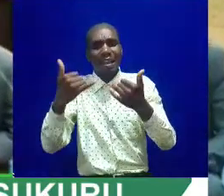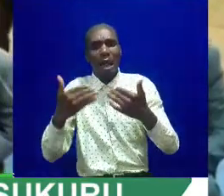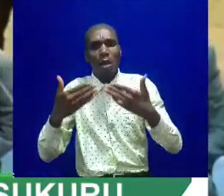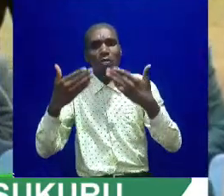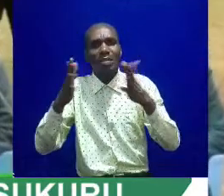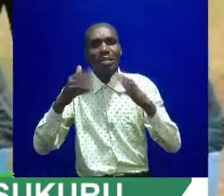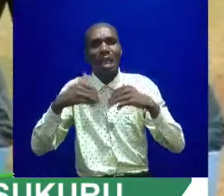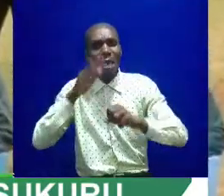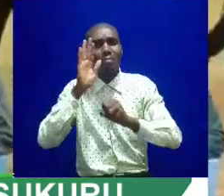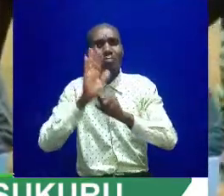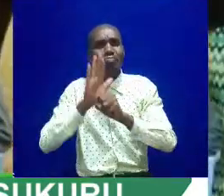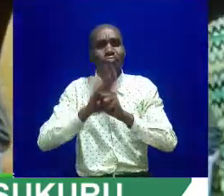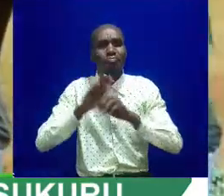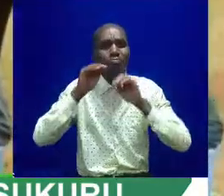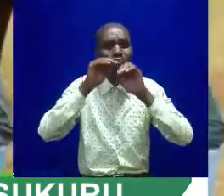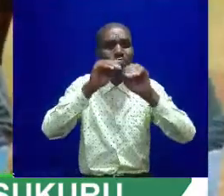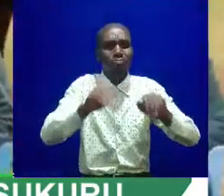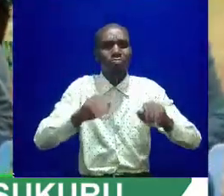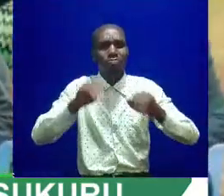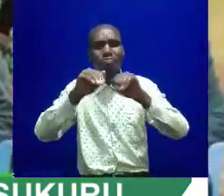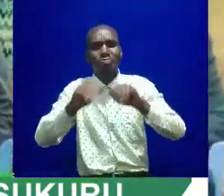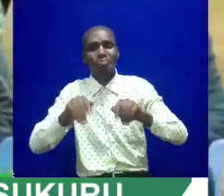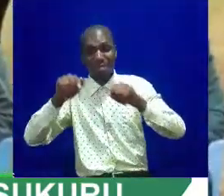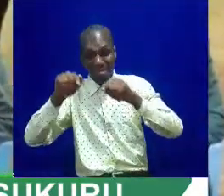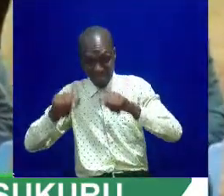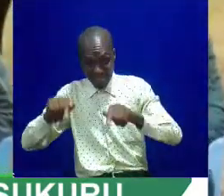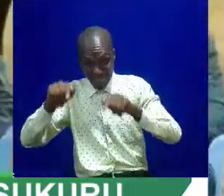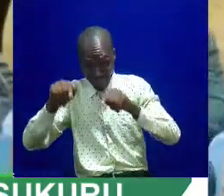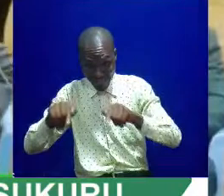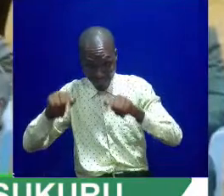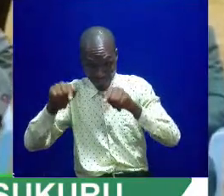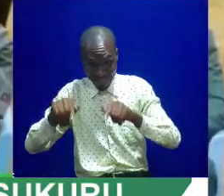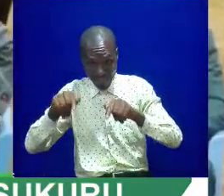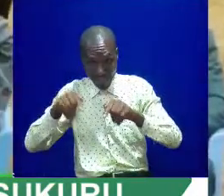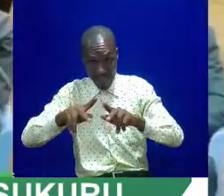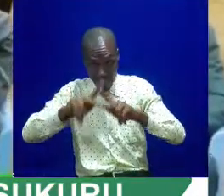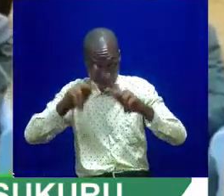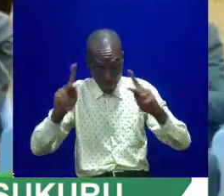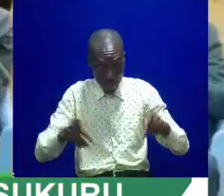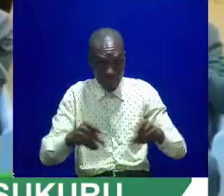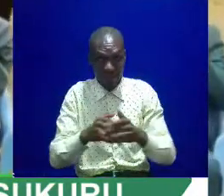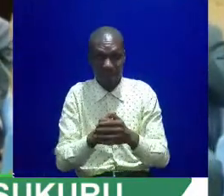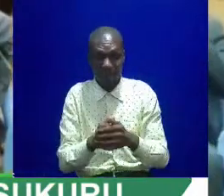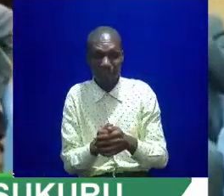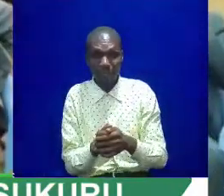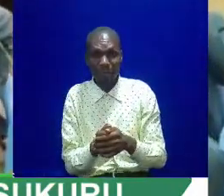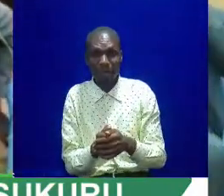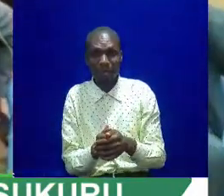Of the same, kissing the water, and elsewhere. It is very fortunate,